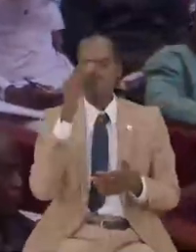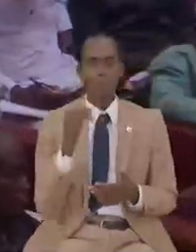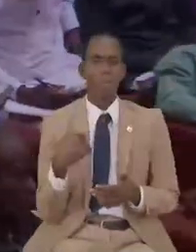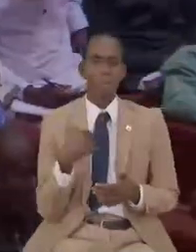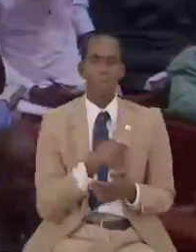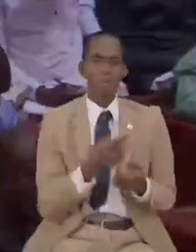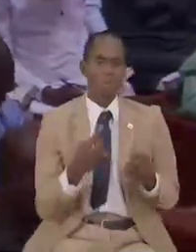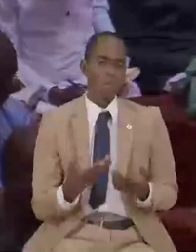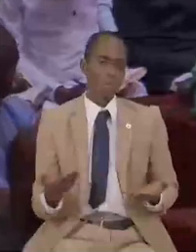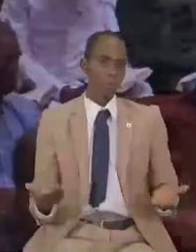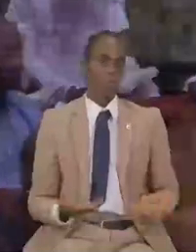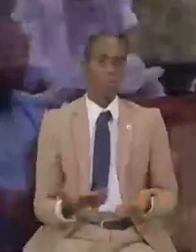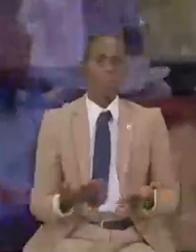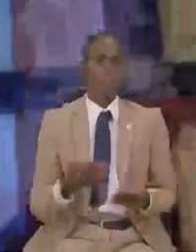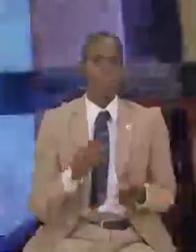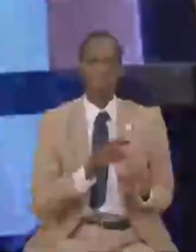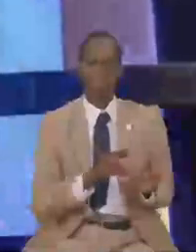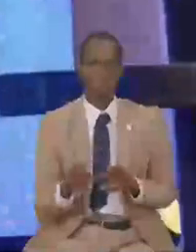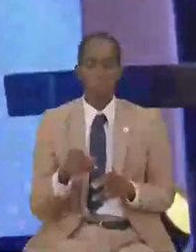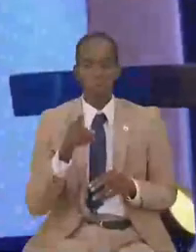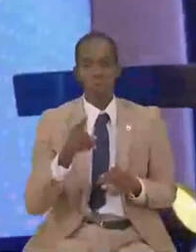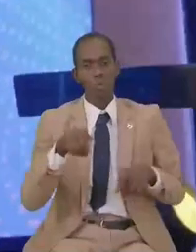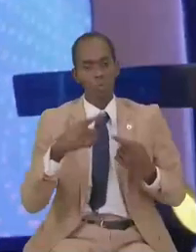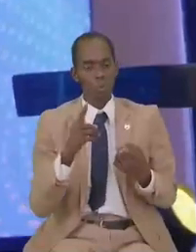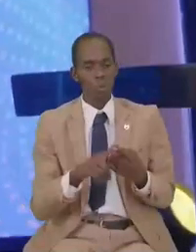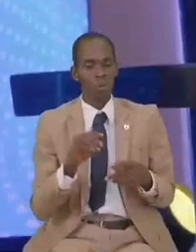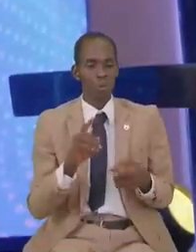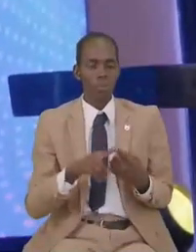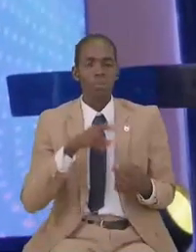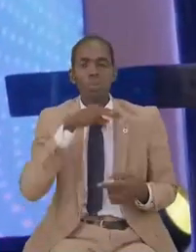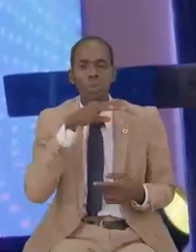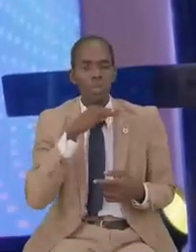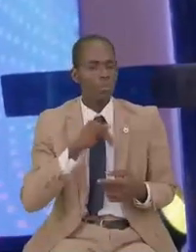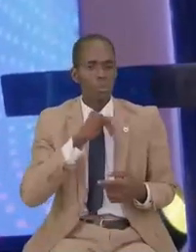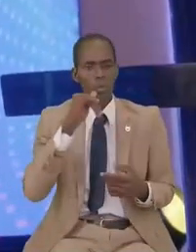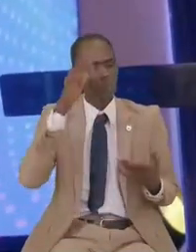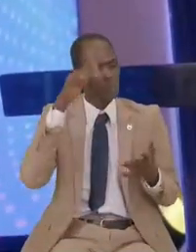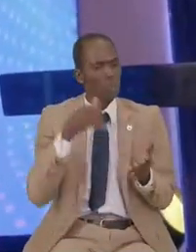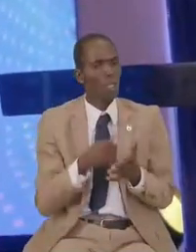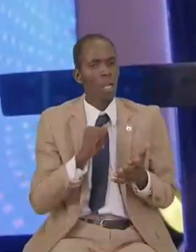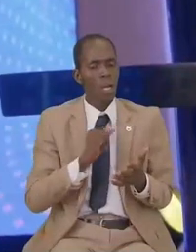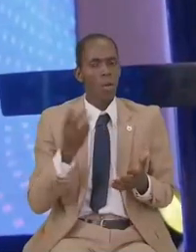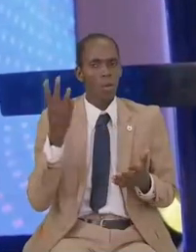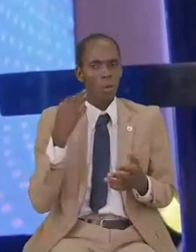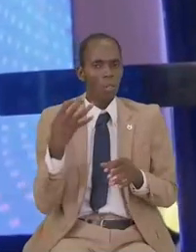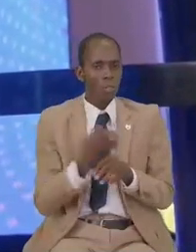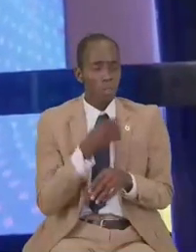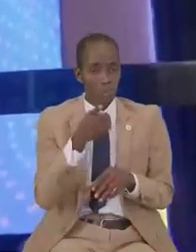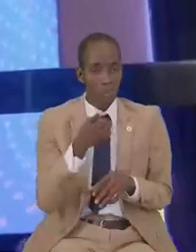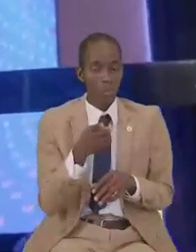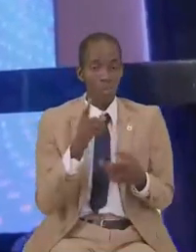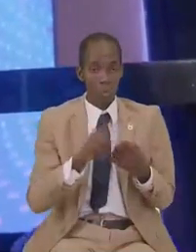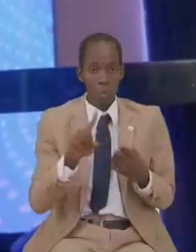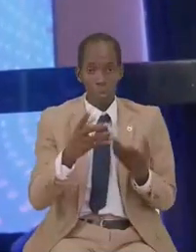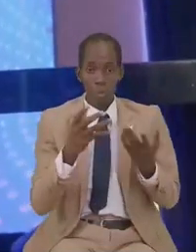déjà vous êtes corrompus, mais je n'espère pas cela. Mais je vais vous amener, vous cherchez la corruption, oui,